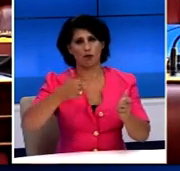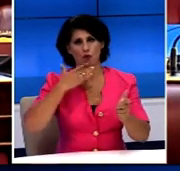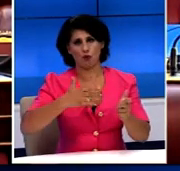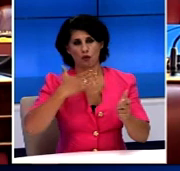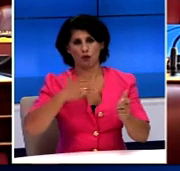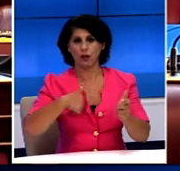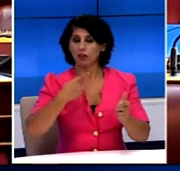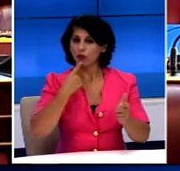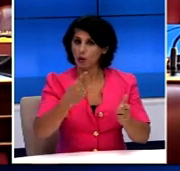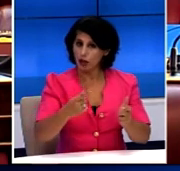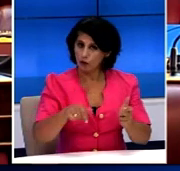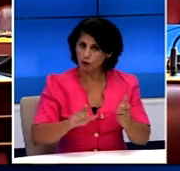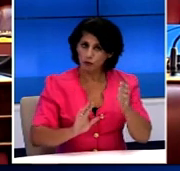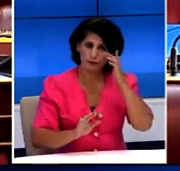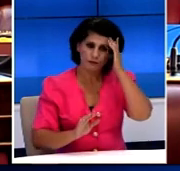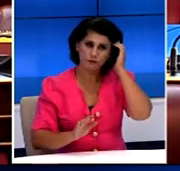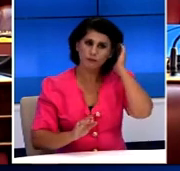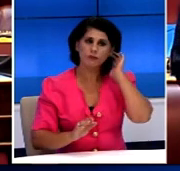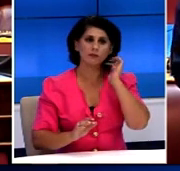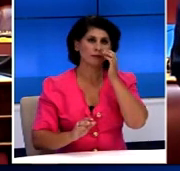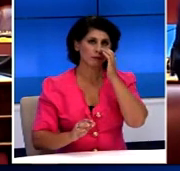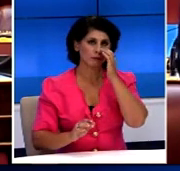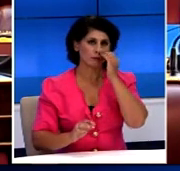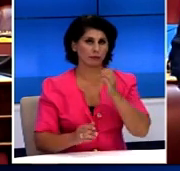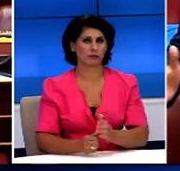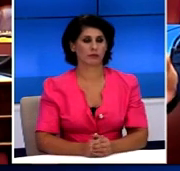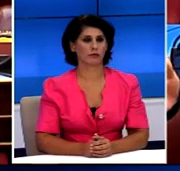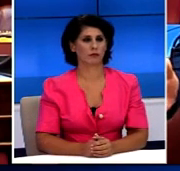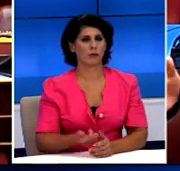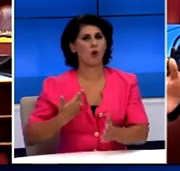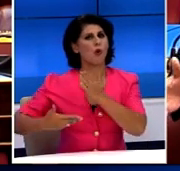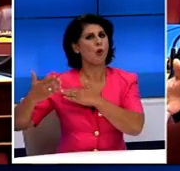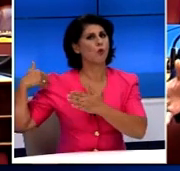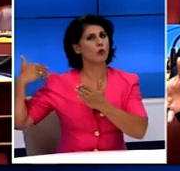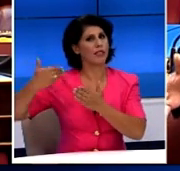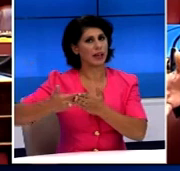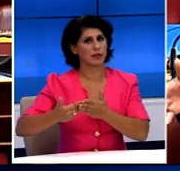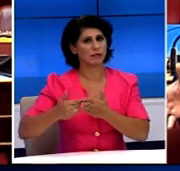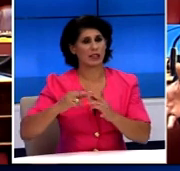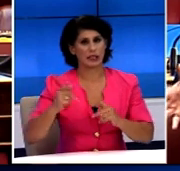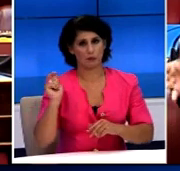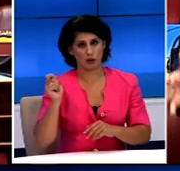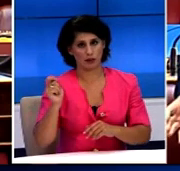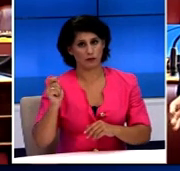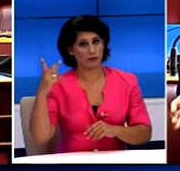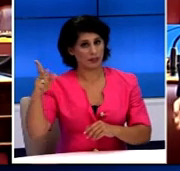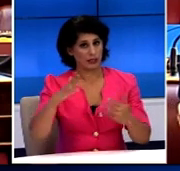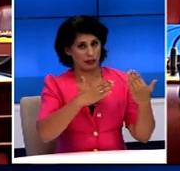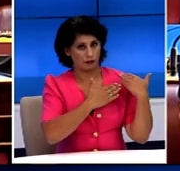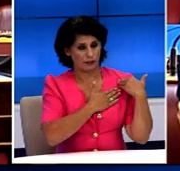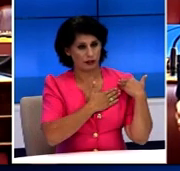Το λέω αυτό διότι όλο το προηγούμενο διάστημα ως αντιπολίτευση και με δική σας